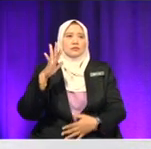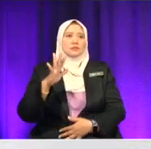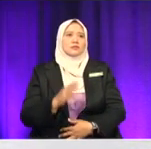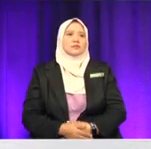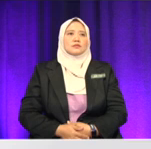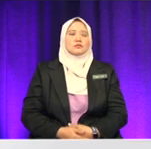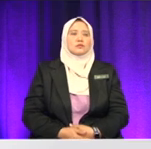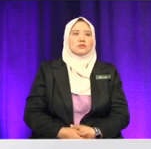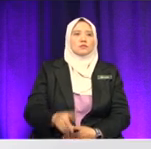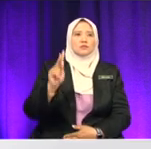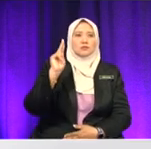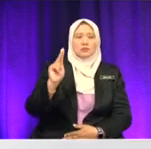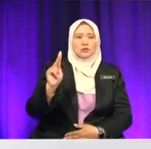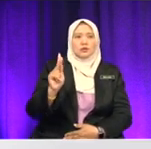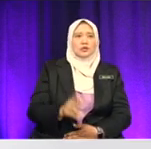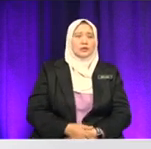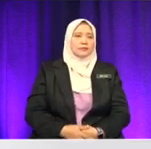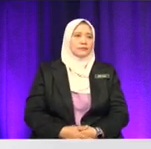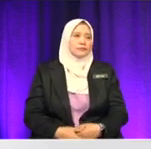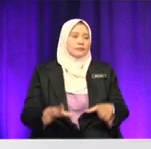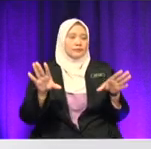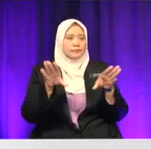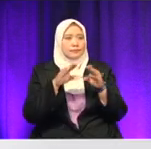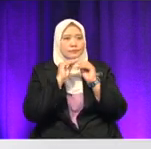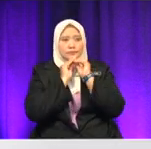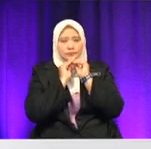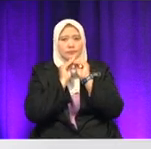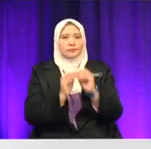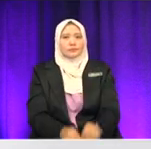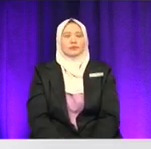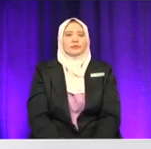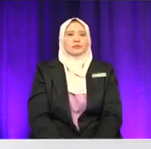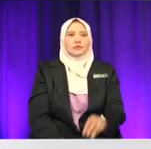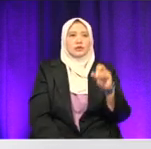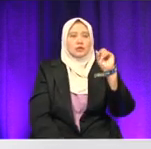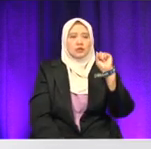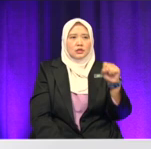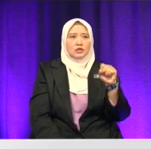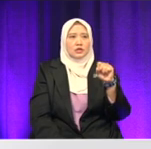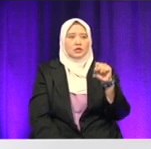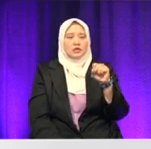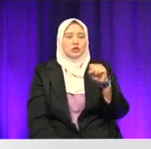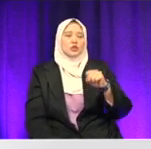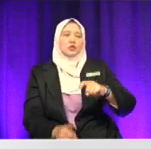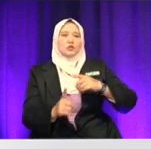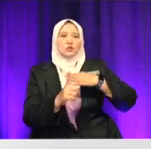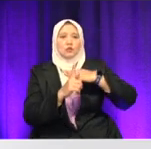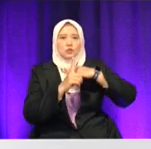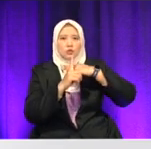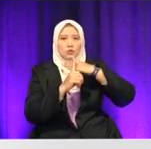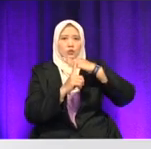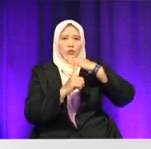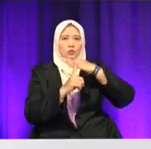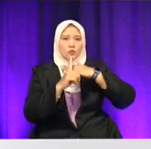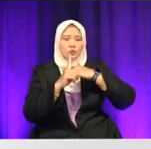N. K untuk kelembapan, C untuk cahaya, S untuk suhu, N untuk nilai pH dan N lagi satu untuk nutrien,